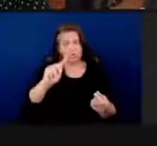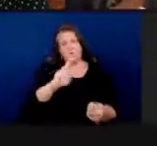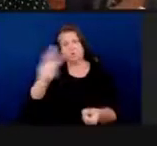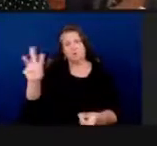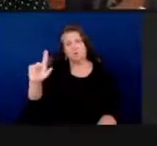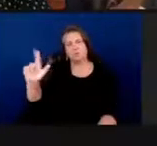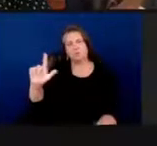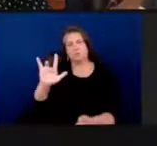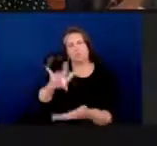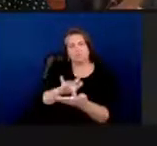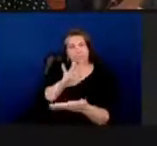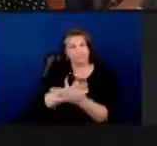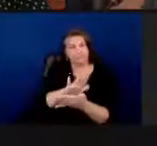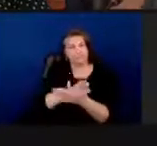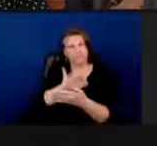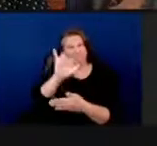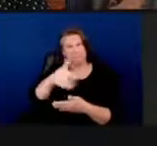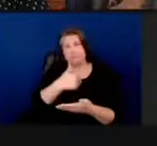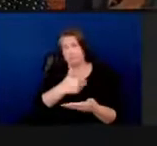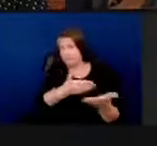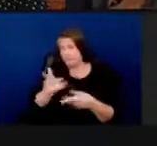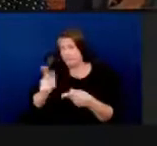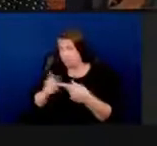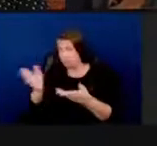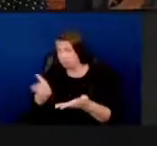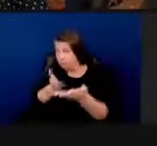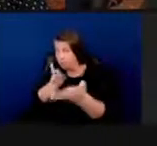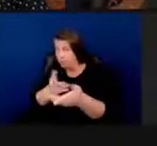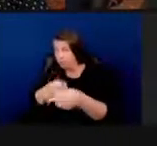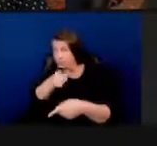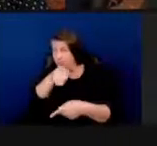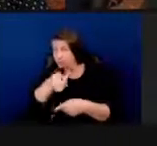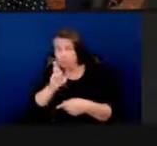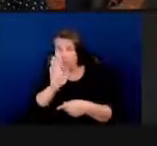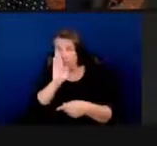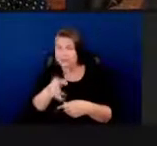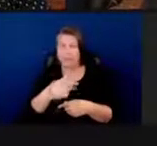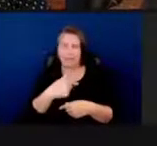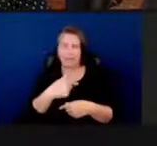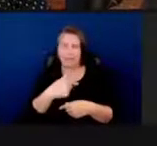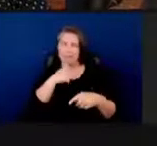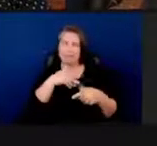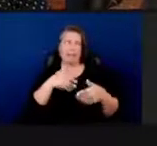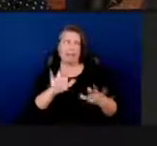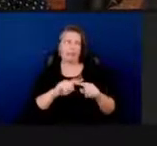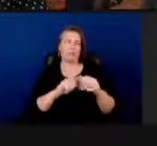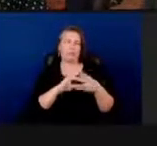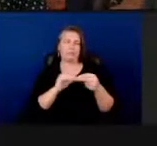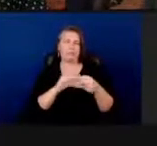kupitisha ununuzi wa ardhi kwa ajili ya ujenzi wa shule mpya.